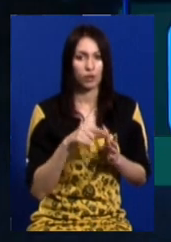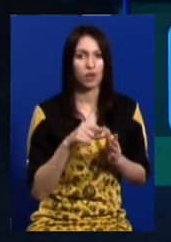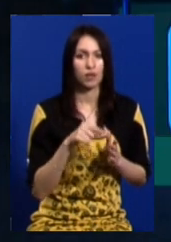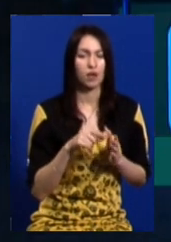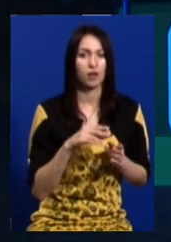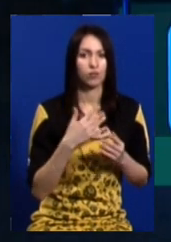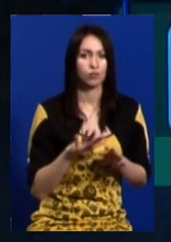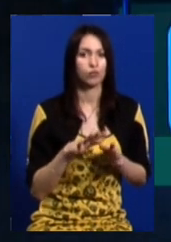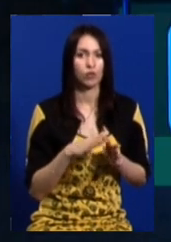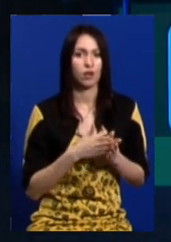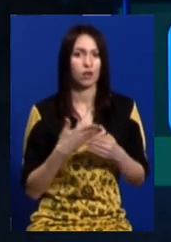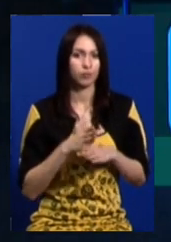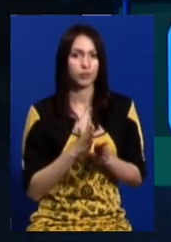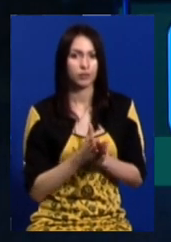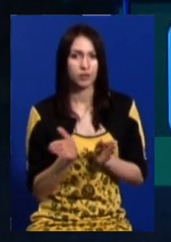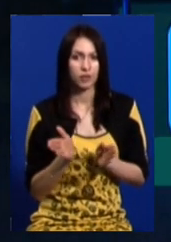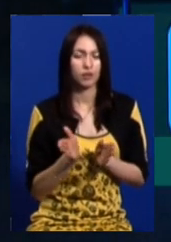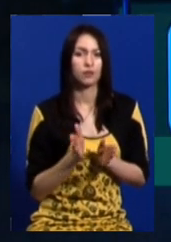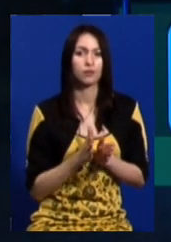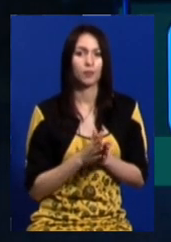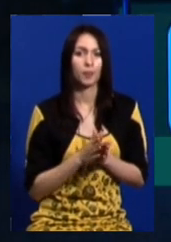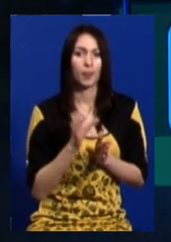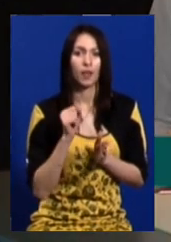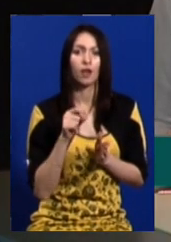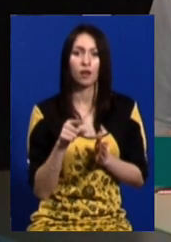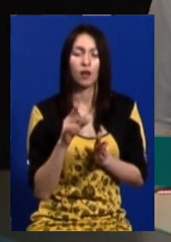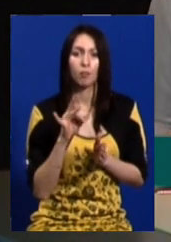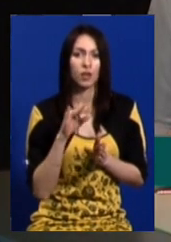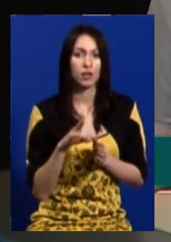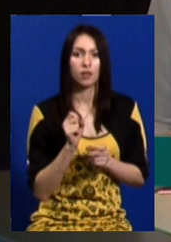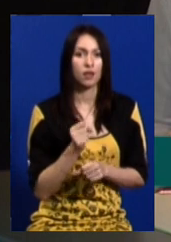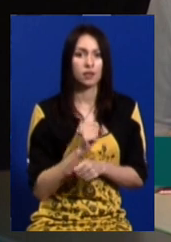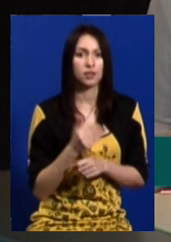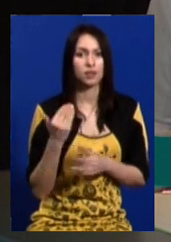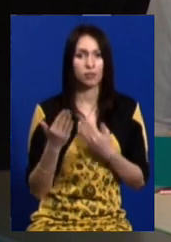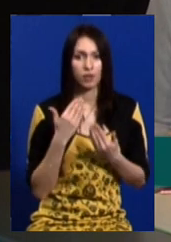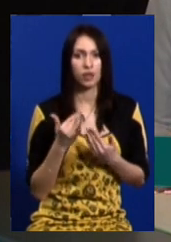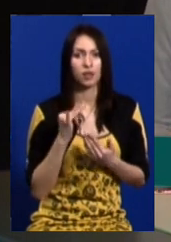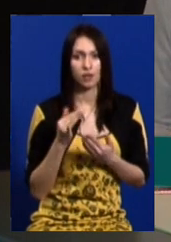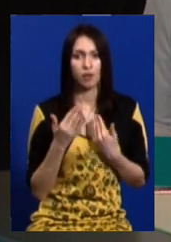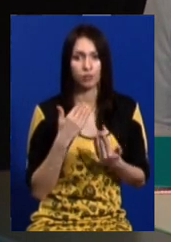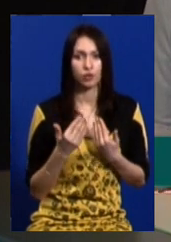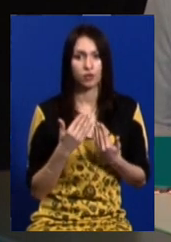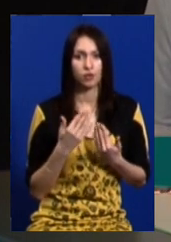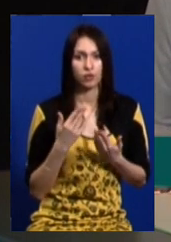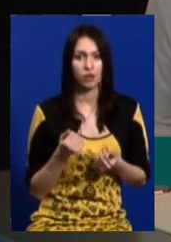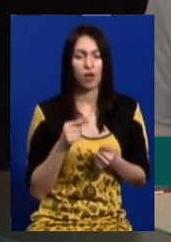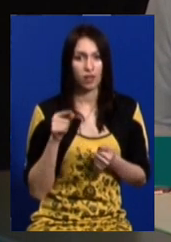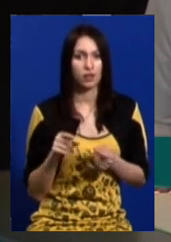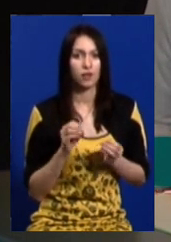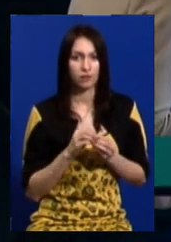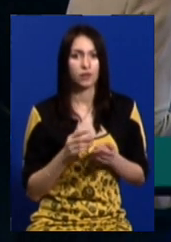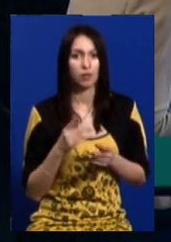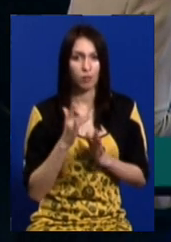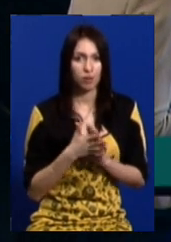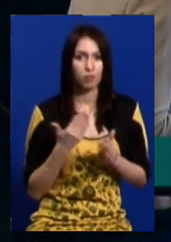відкололися від сопричастя з Вселенським патріархатом. Але тому Вселенський патріархат не припинив з ними євхаристійне спілкування, це називається, Ну, да? тому що, Вони їх визнають